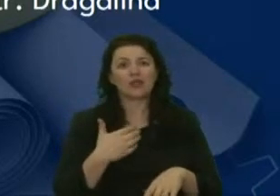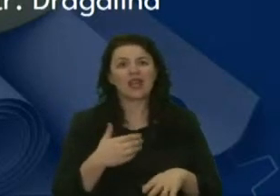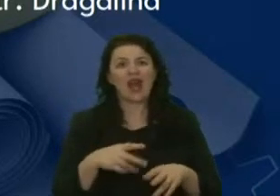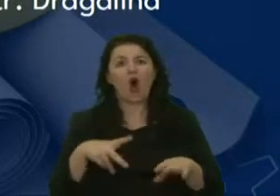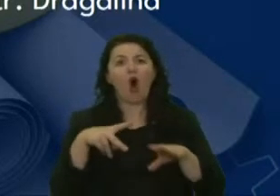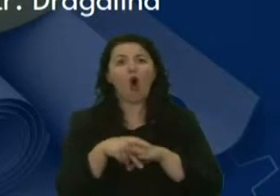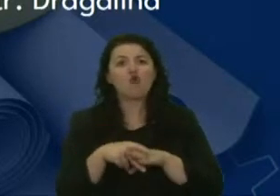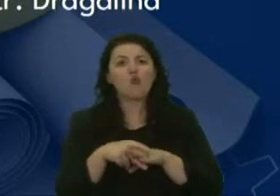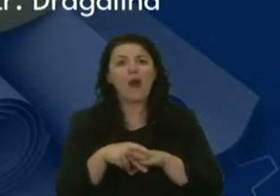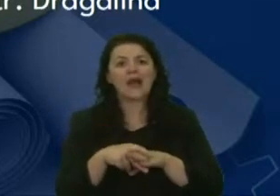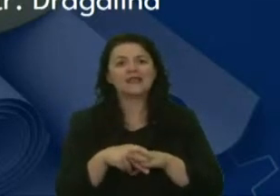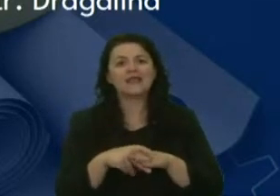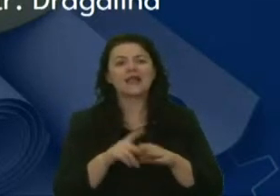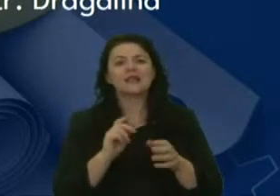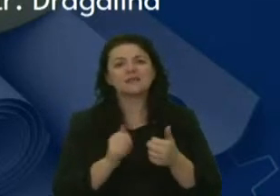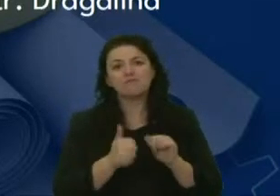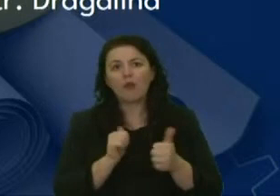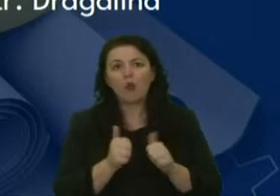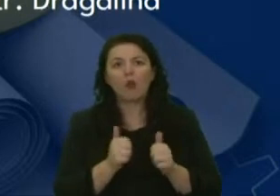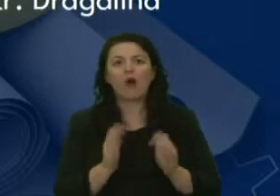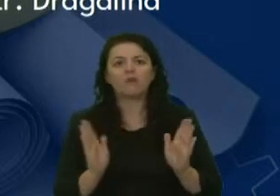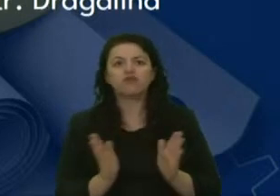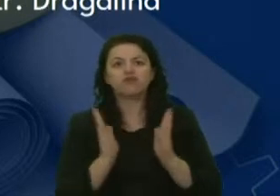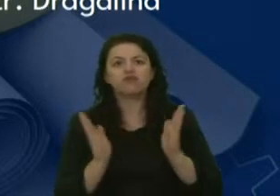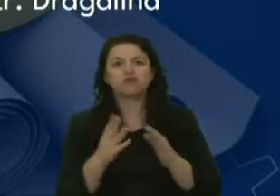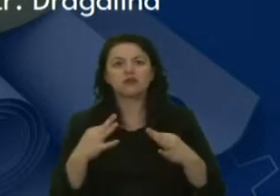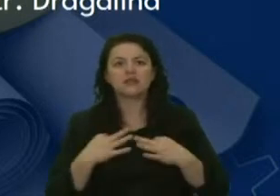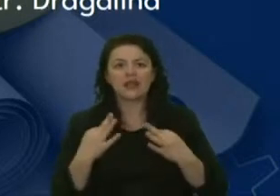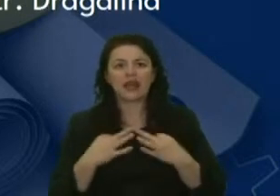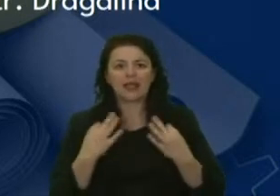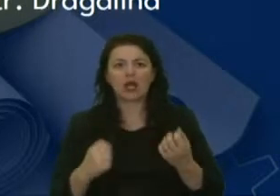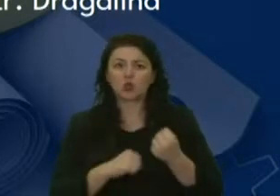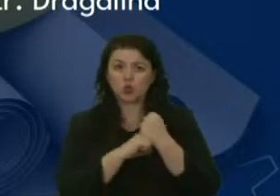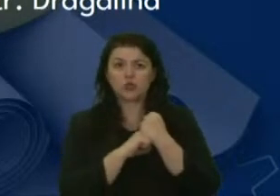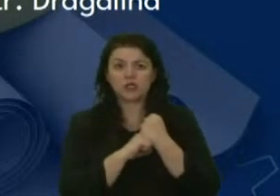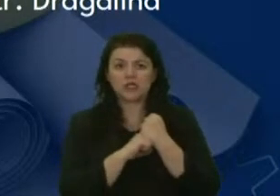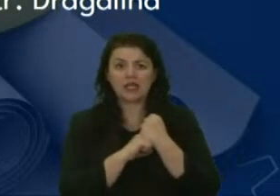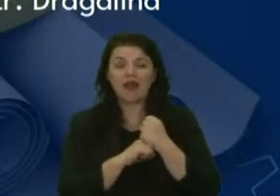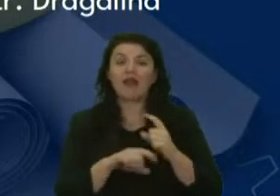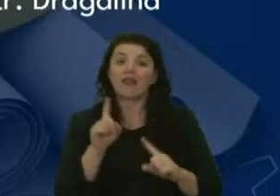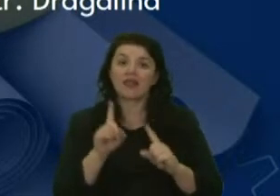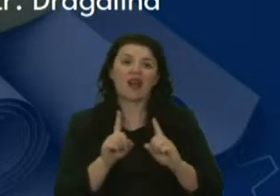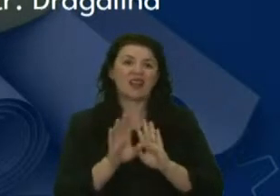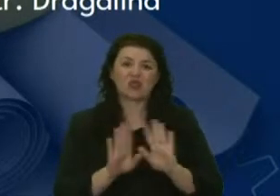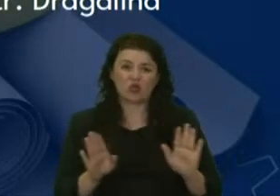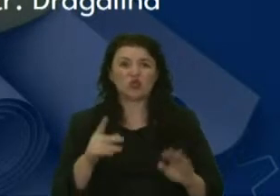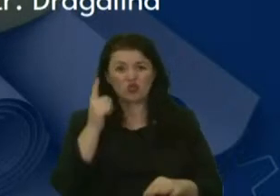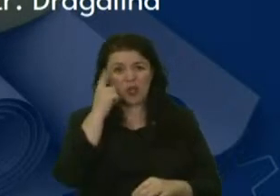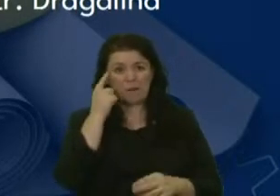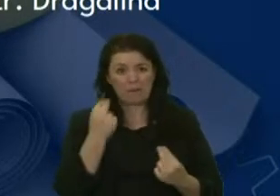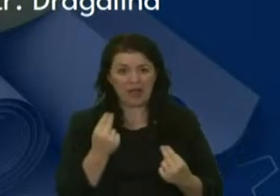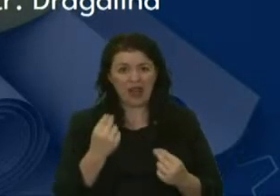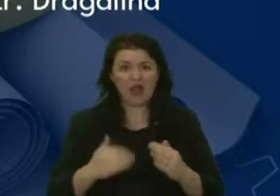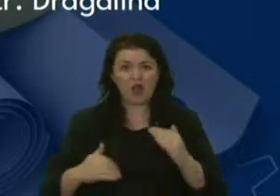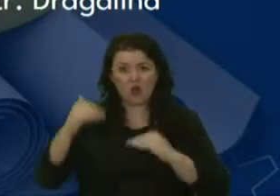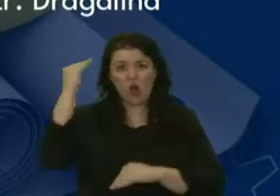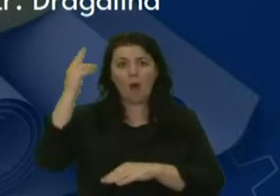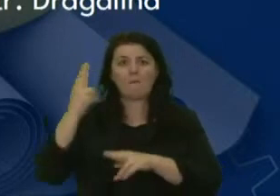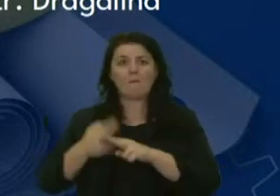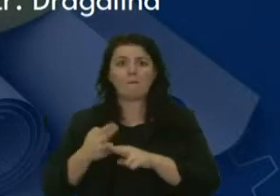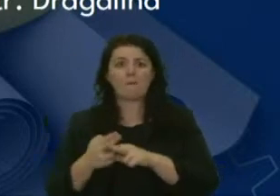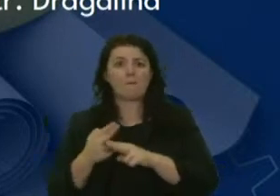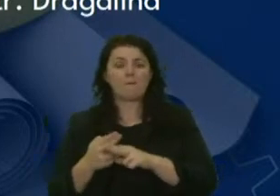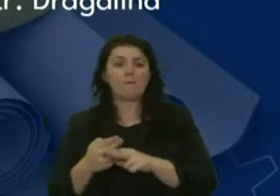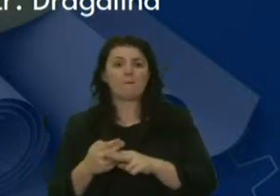ocupați în activități extrașcolare care promovează sănătate și susțin sănătatea pentru că dacă nu știm bine Ei vor deveni niște adulți cu probleme și Sistemul